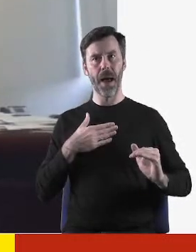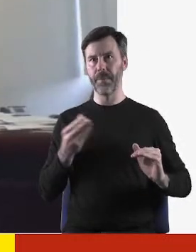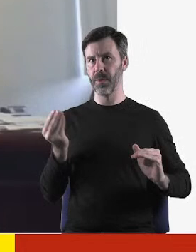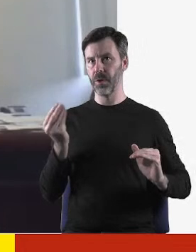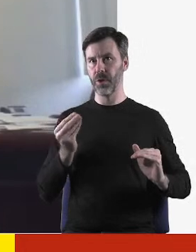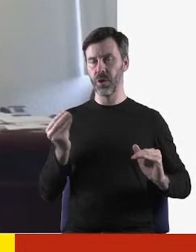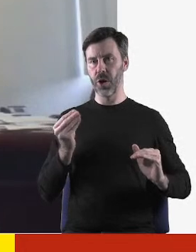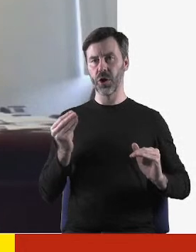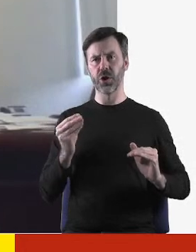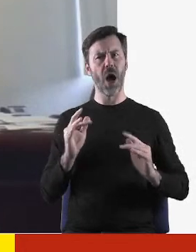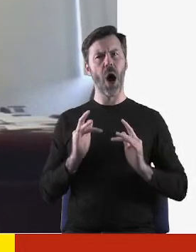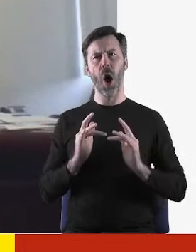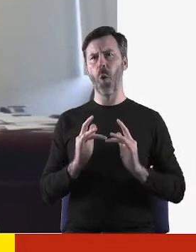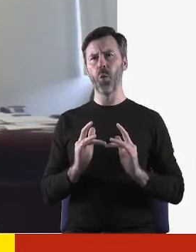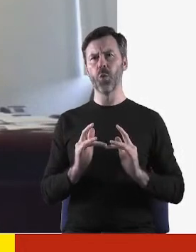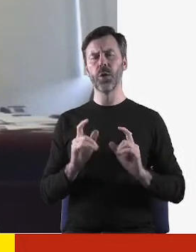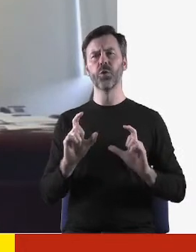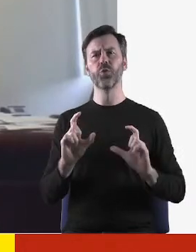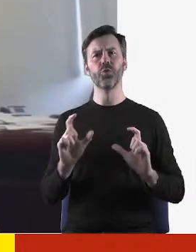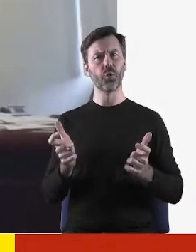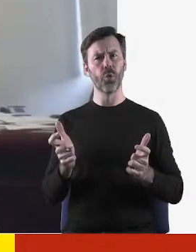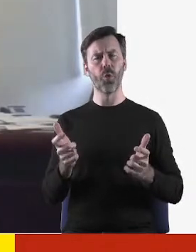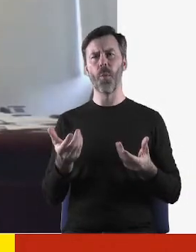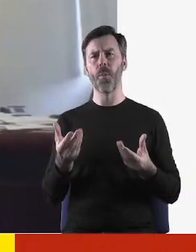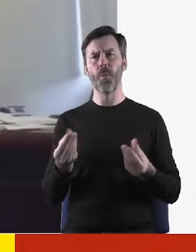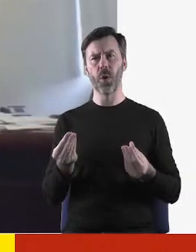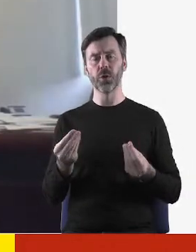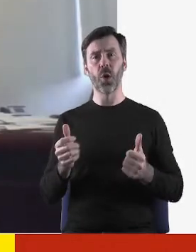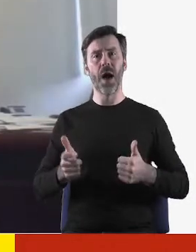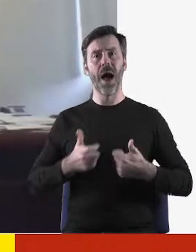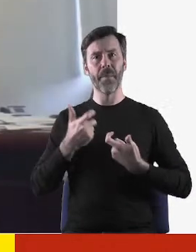takie łóżka, które służą do tego, żeby zbadać osobę,